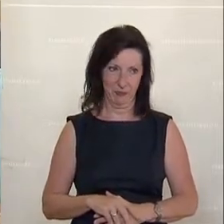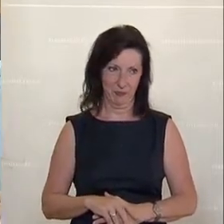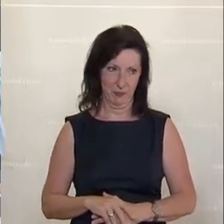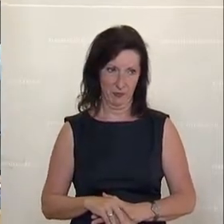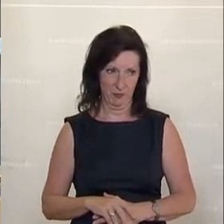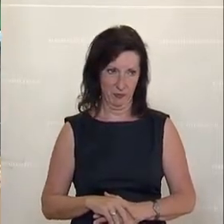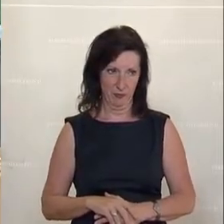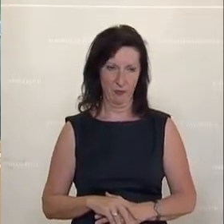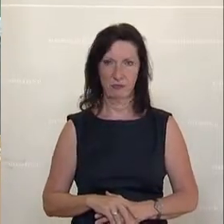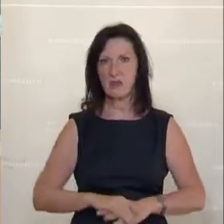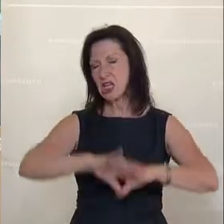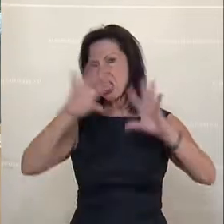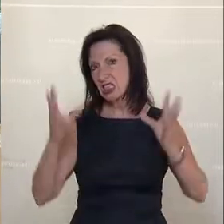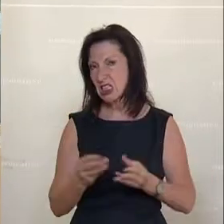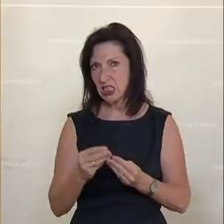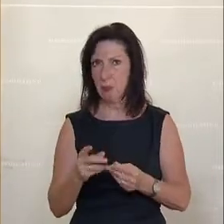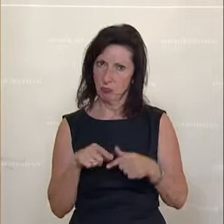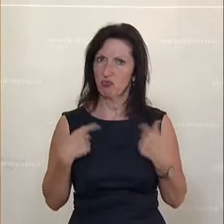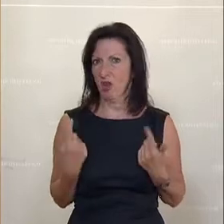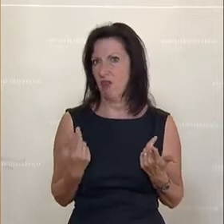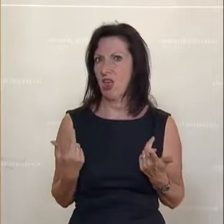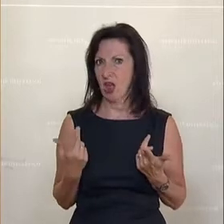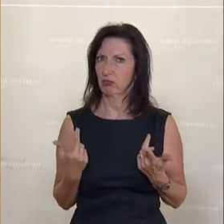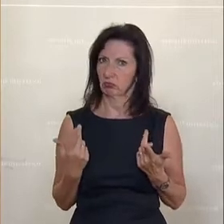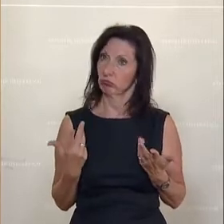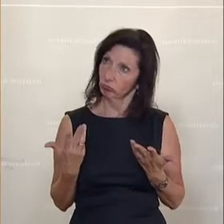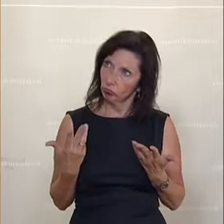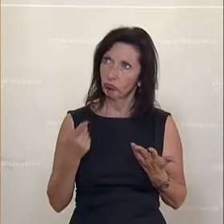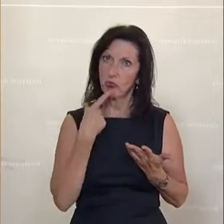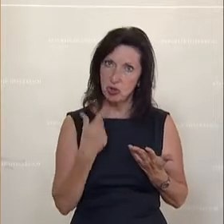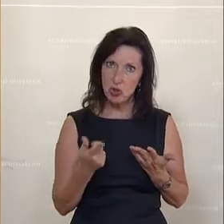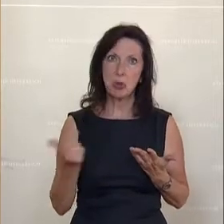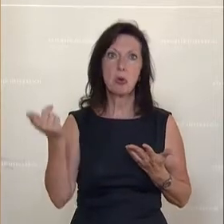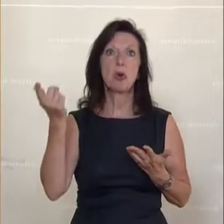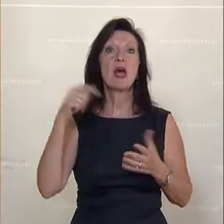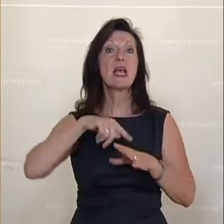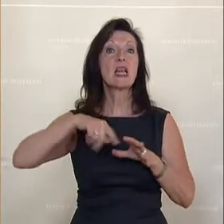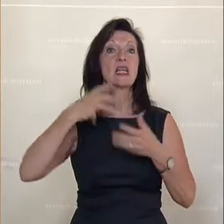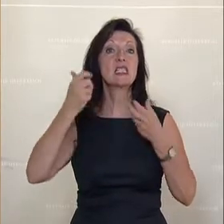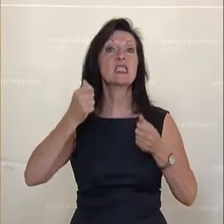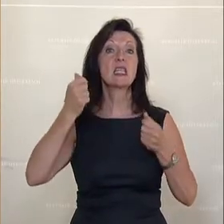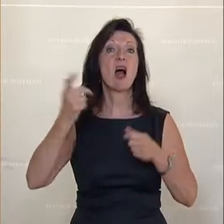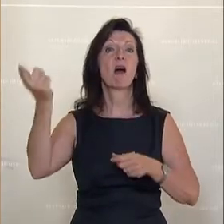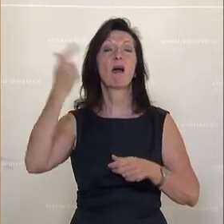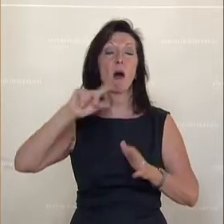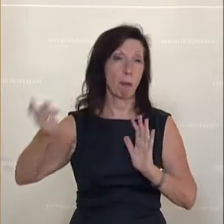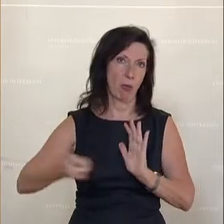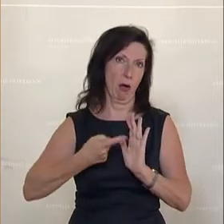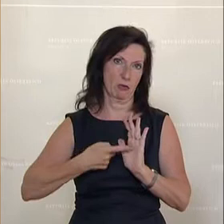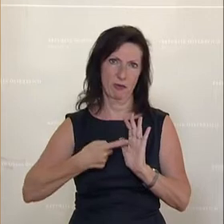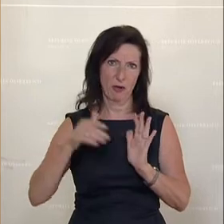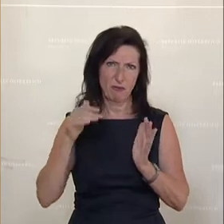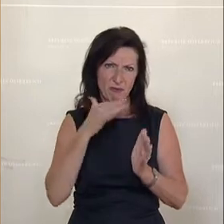alles in allem stehen wir vor großen herausforderungen für die innere sicherheit wir brauchen maßnahmen in vielen